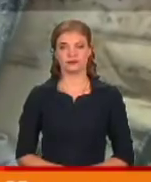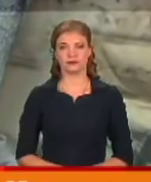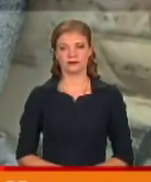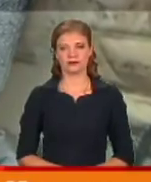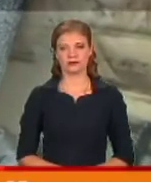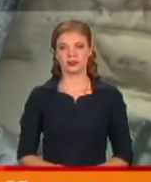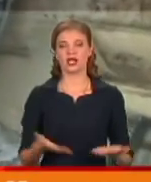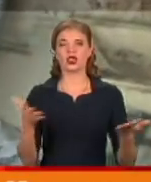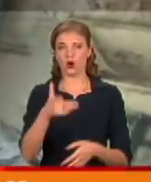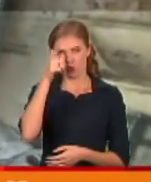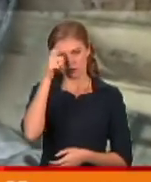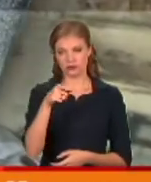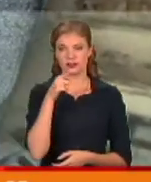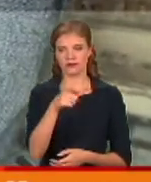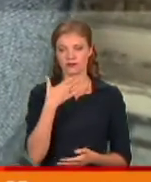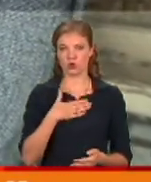хочеш? Якого х**?